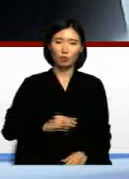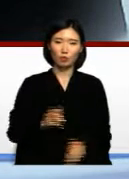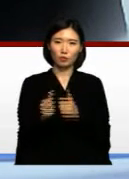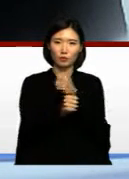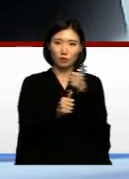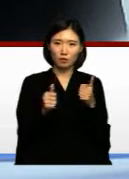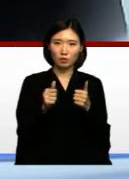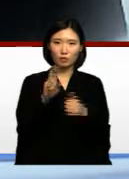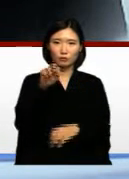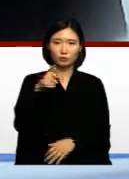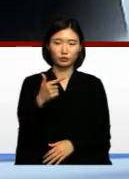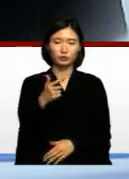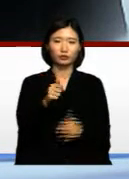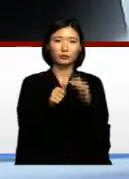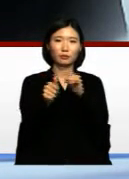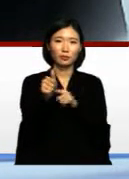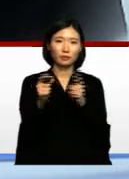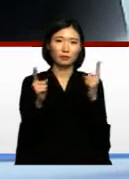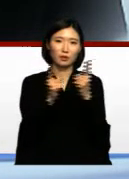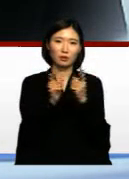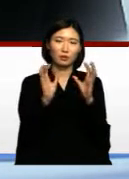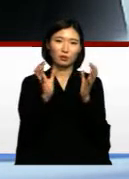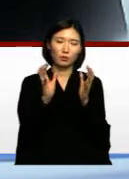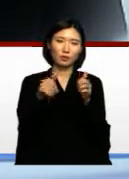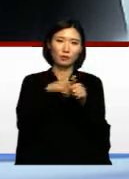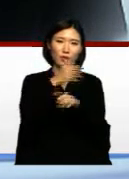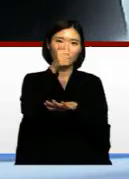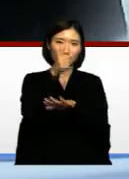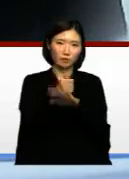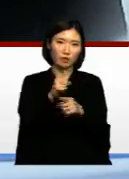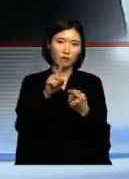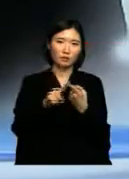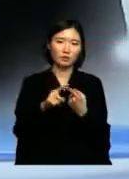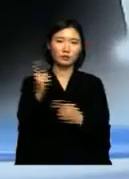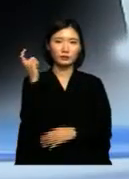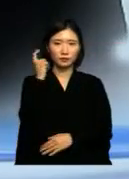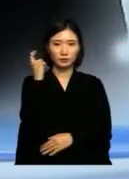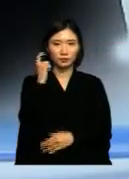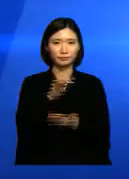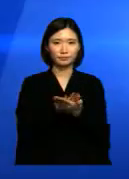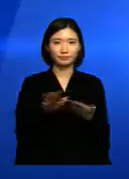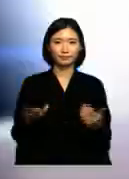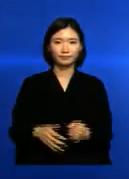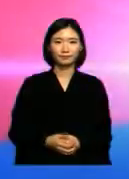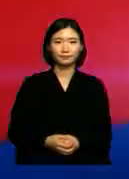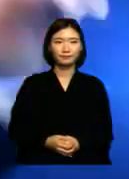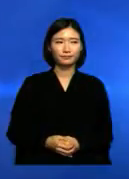보건복지위원회 문경희 위원장을 만나 토론회의 배경과 결과에 대해 들어봤습니다.